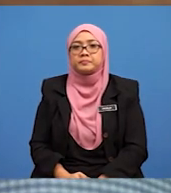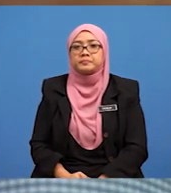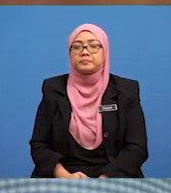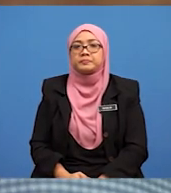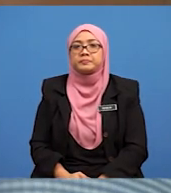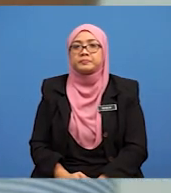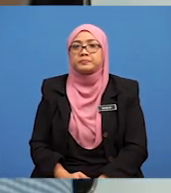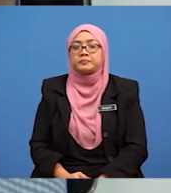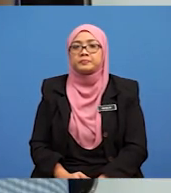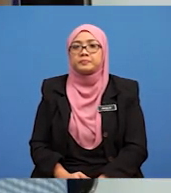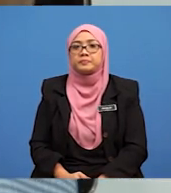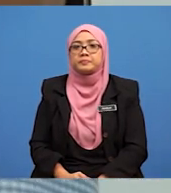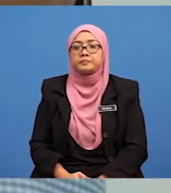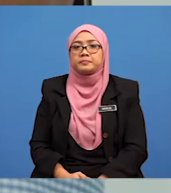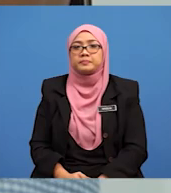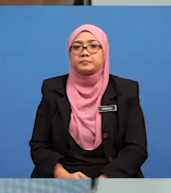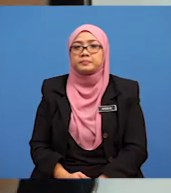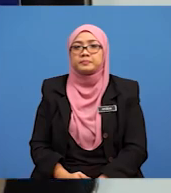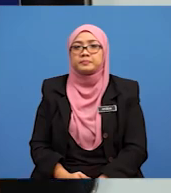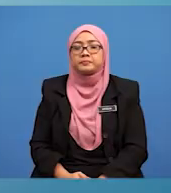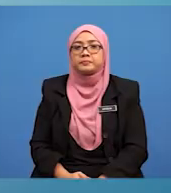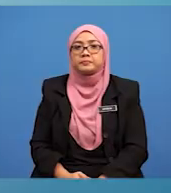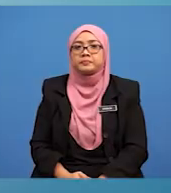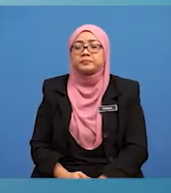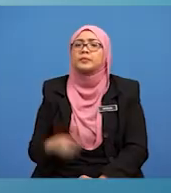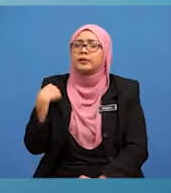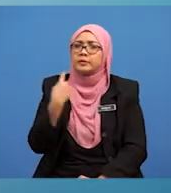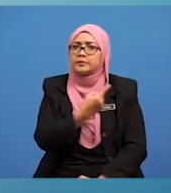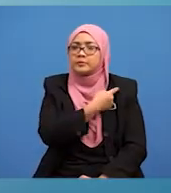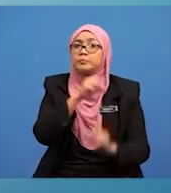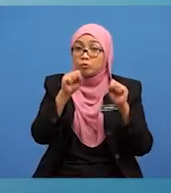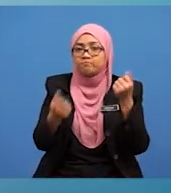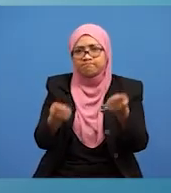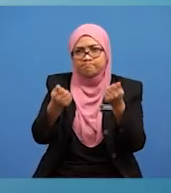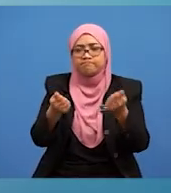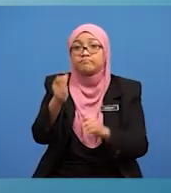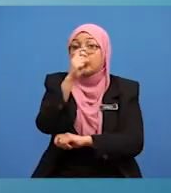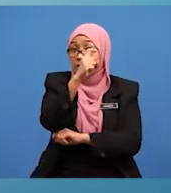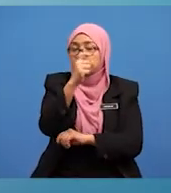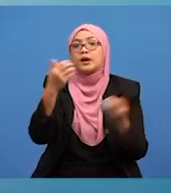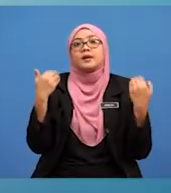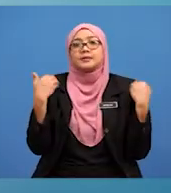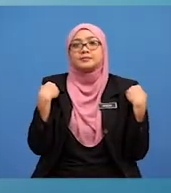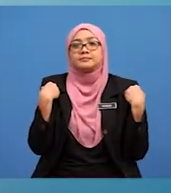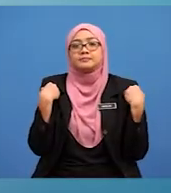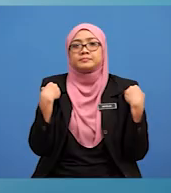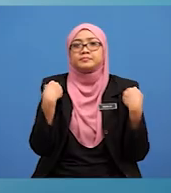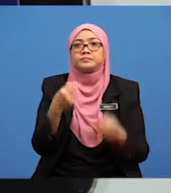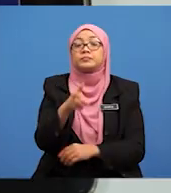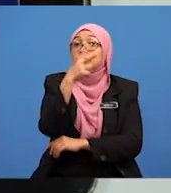4, 5, 6. Di sini kita boleh andaikan bahawa X